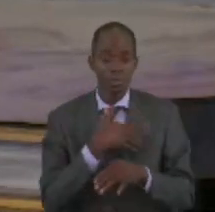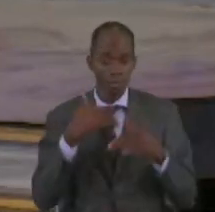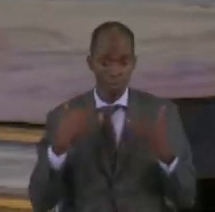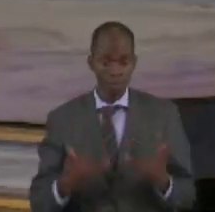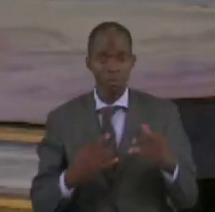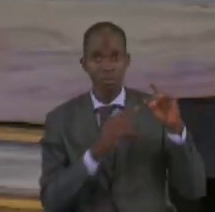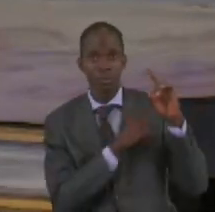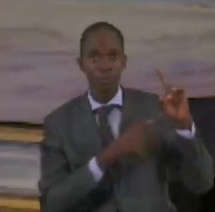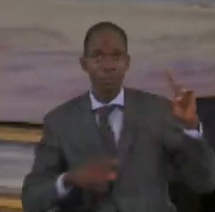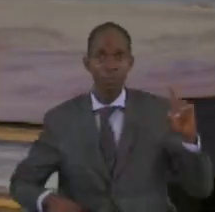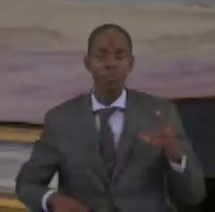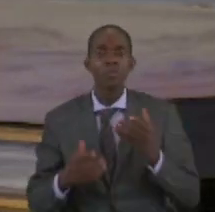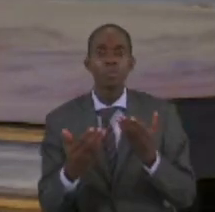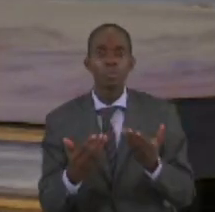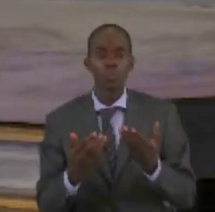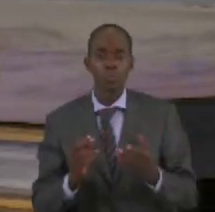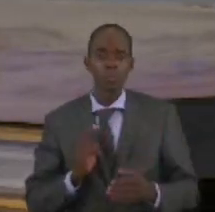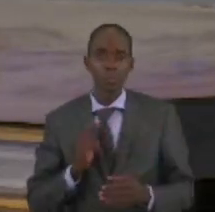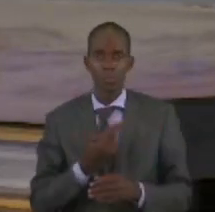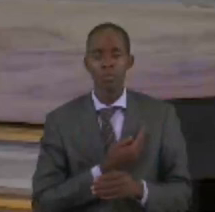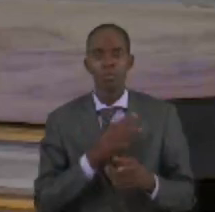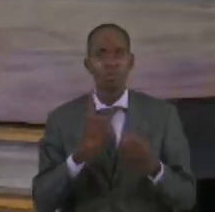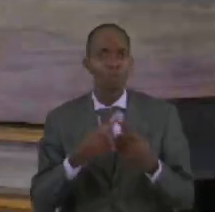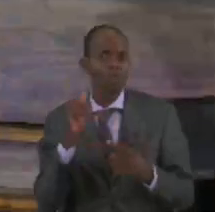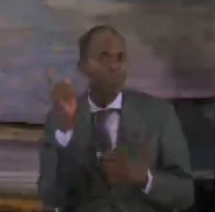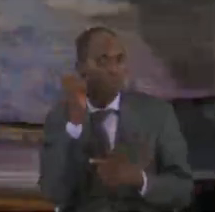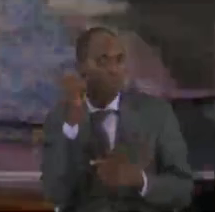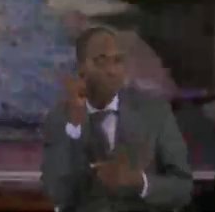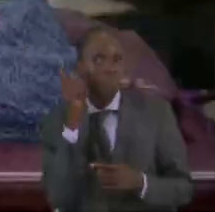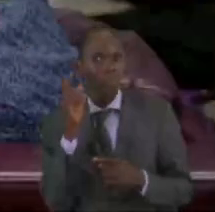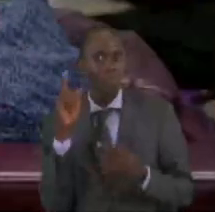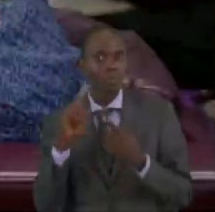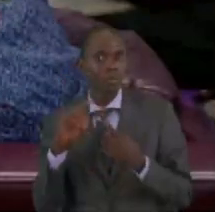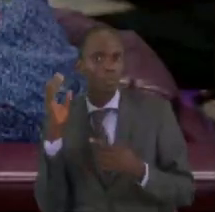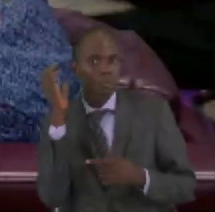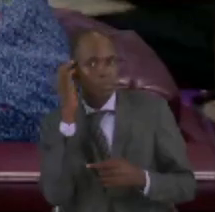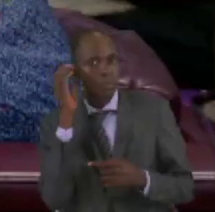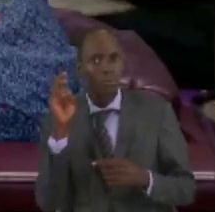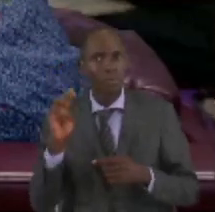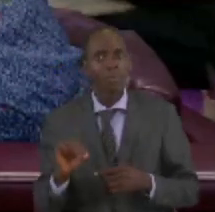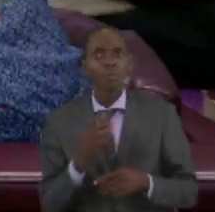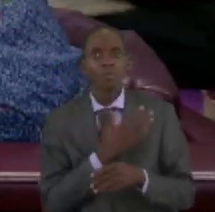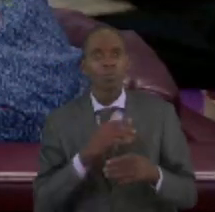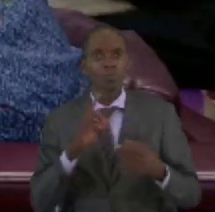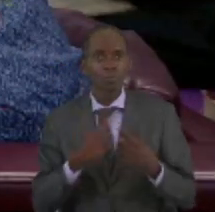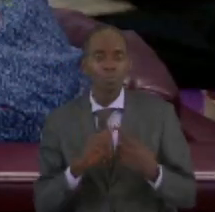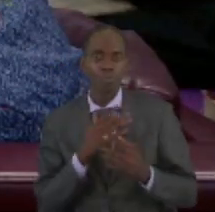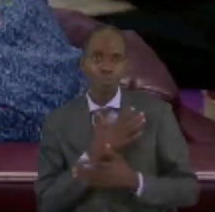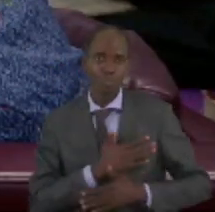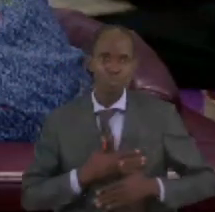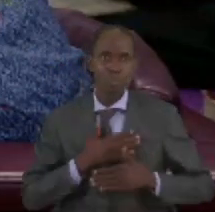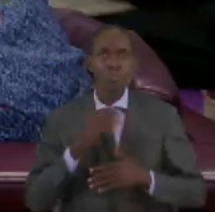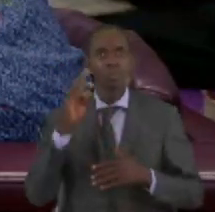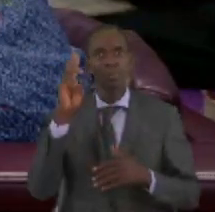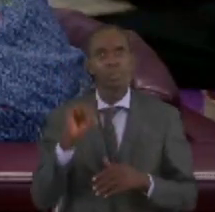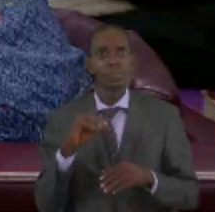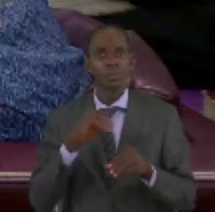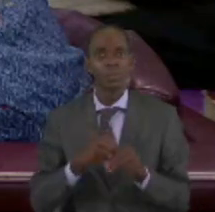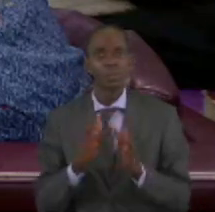lui-même, et maintenant, le Seigneur veut que nous l'écoutions et que nous